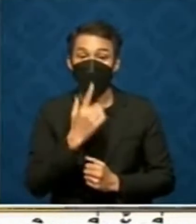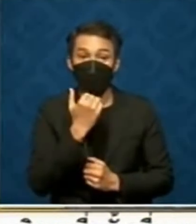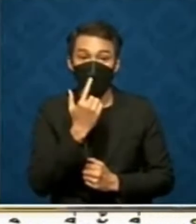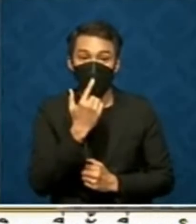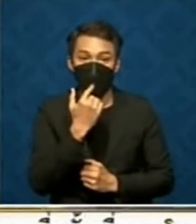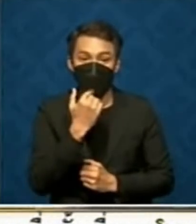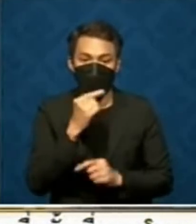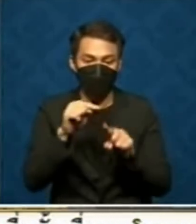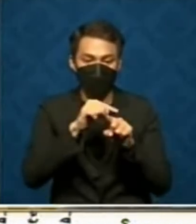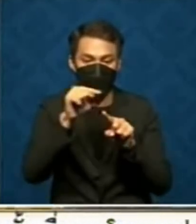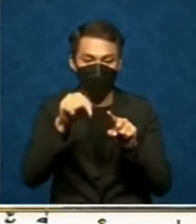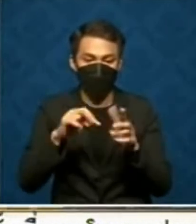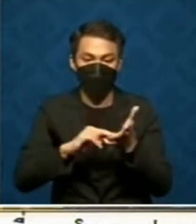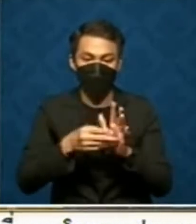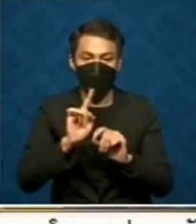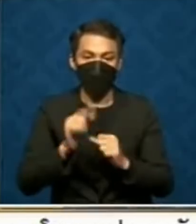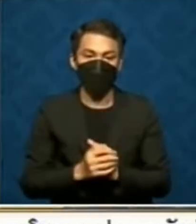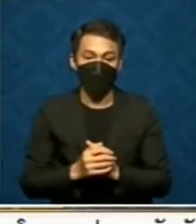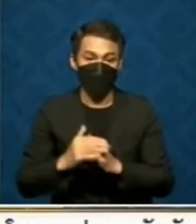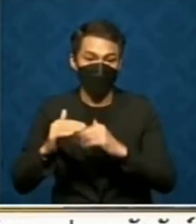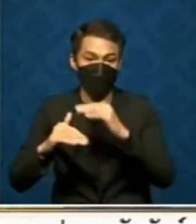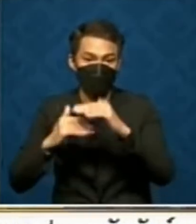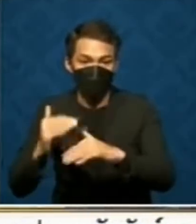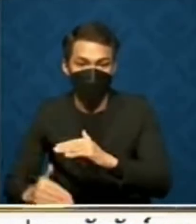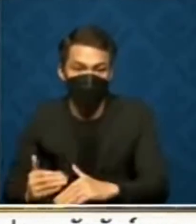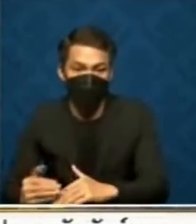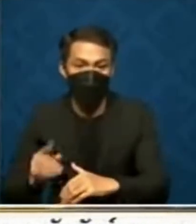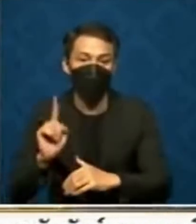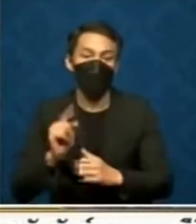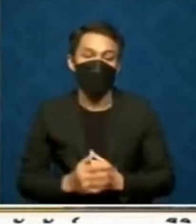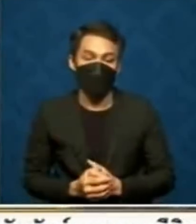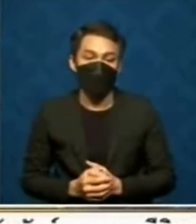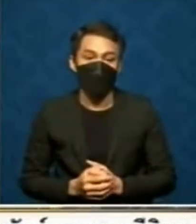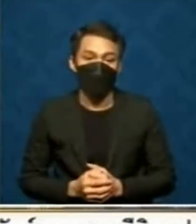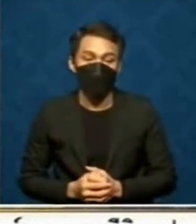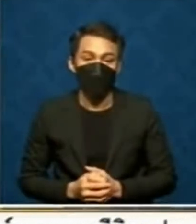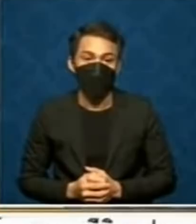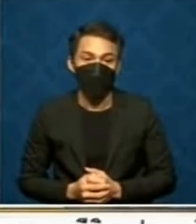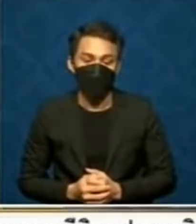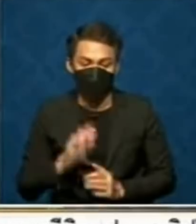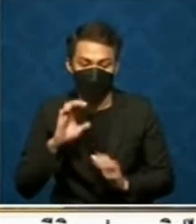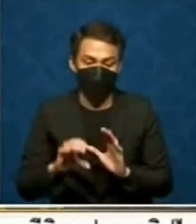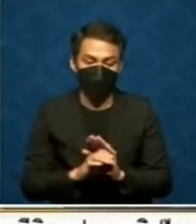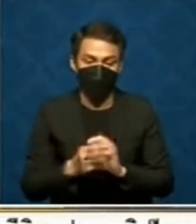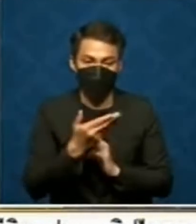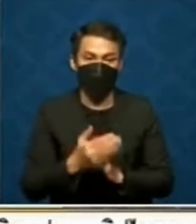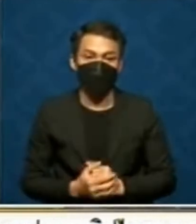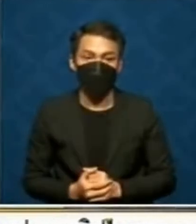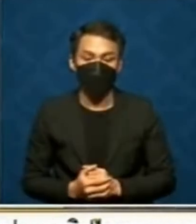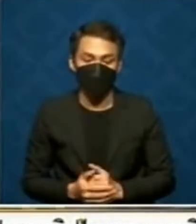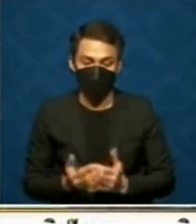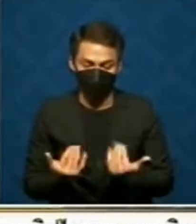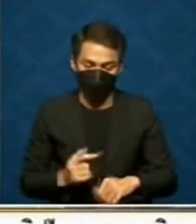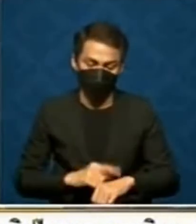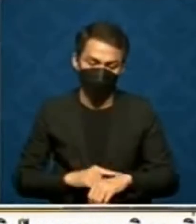ไม่รู้แต่เขาบอกว่าเขาจะมาทำการเมืองอยู่นอกสภาแล้วก็ในการเลือกตั้งคราวหน้าเขาก็จะเข้ามาใหม ่อย่างนั้นไป